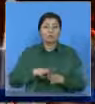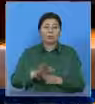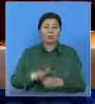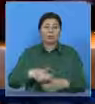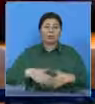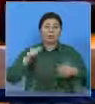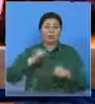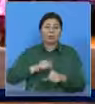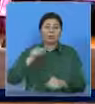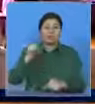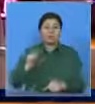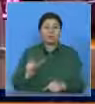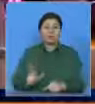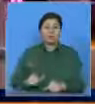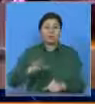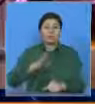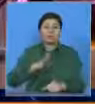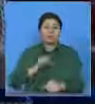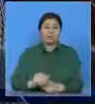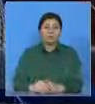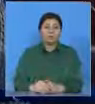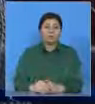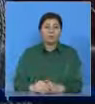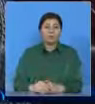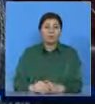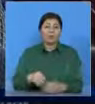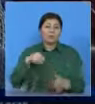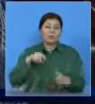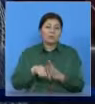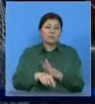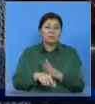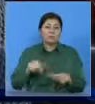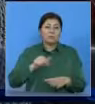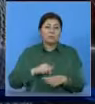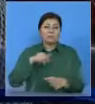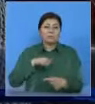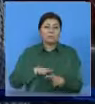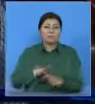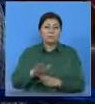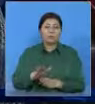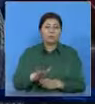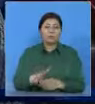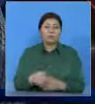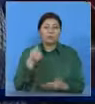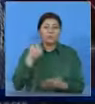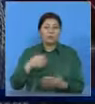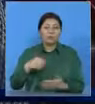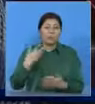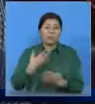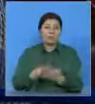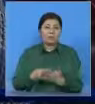үлкен әсер алғандарын жасырмады. Сондай терең, сезімге толы, мағыналы, мазмұн мәнді